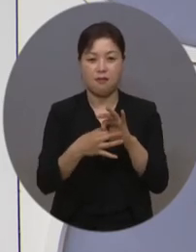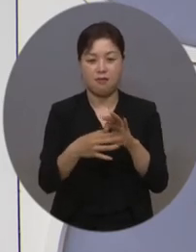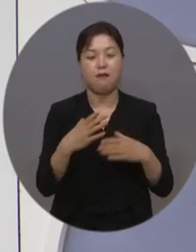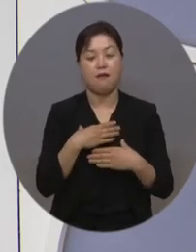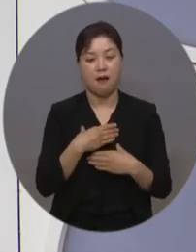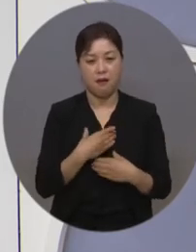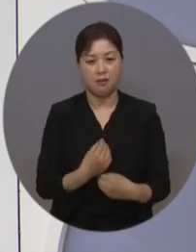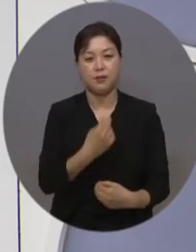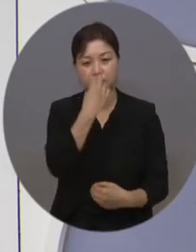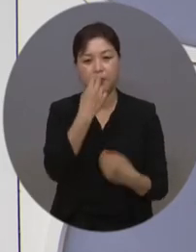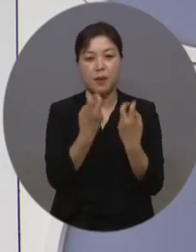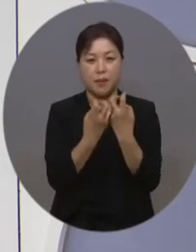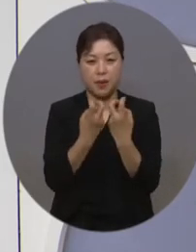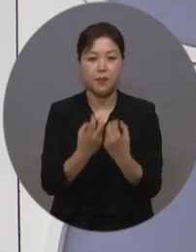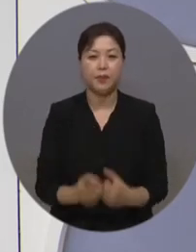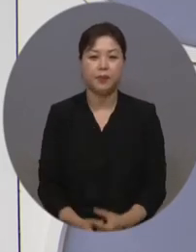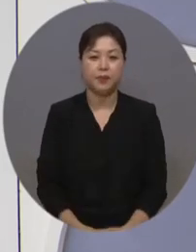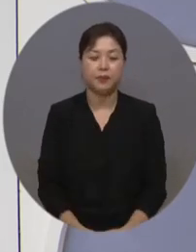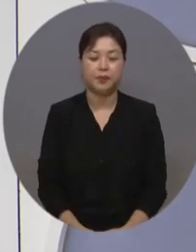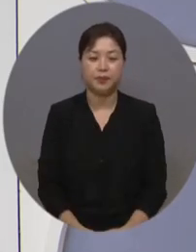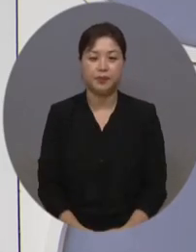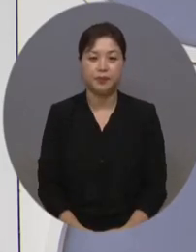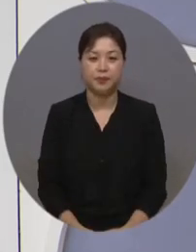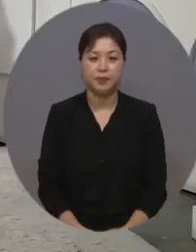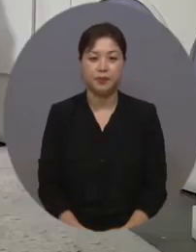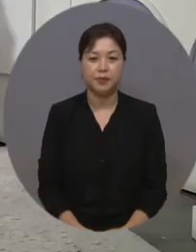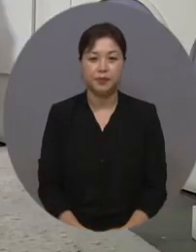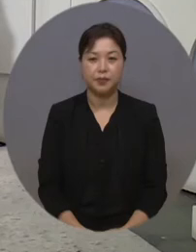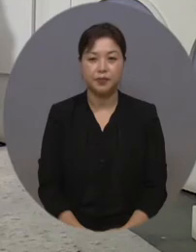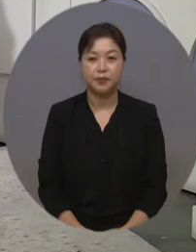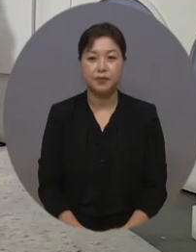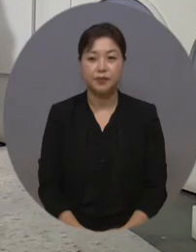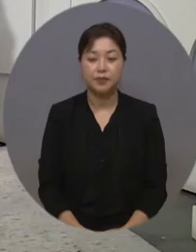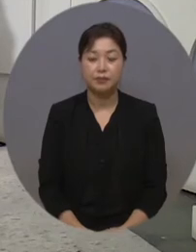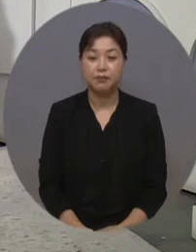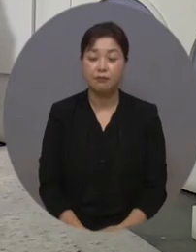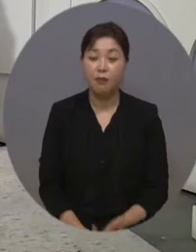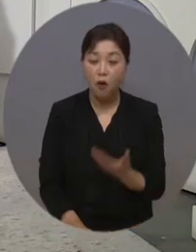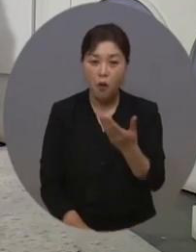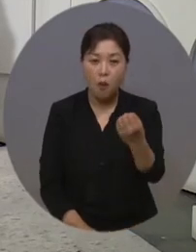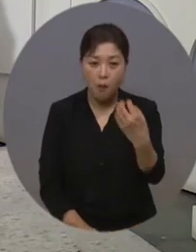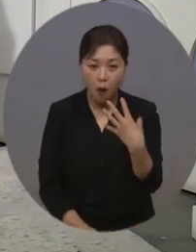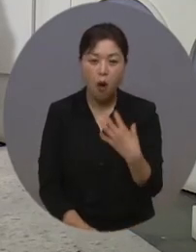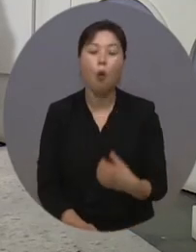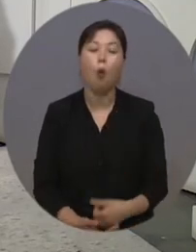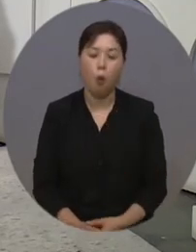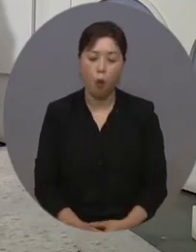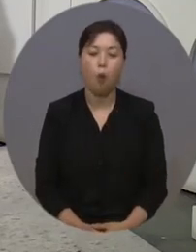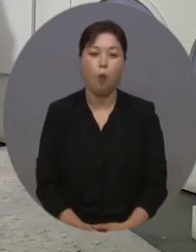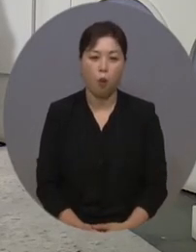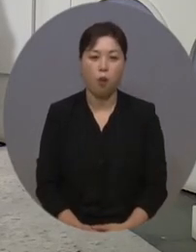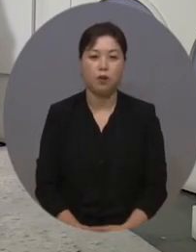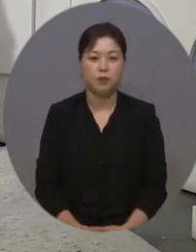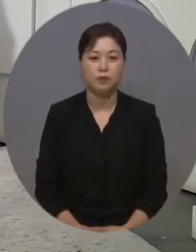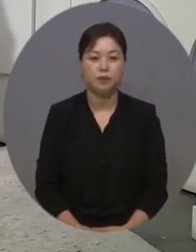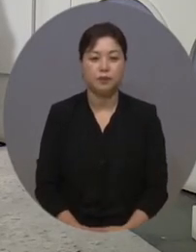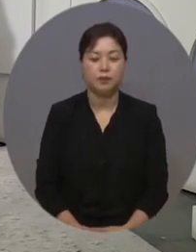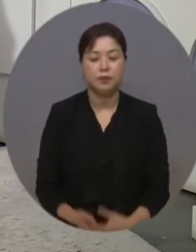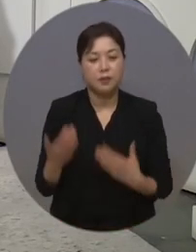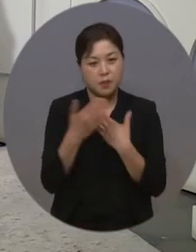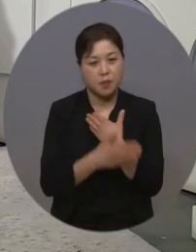되는 호흡법입니다. 예. 이제 말씀을 이렇게 쭉 듣다 보니까 우리가